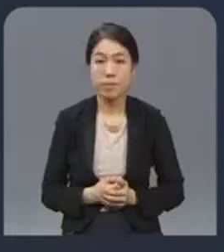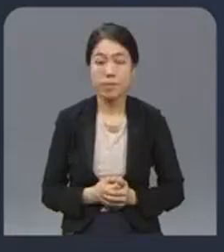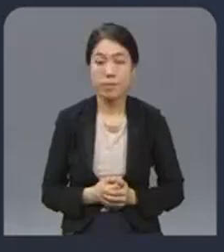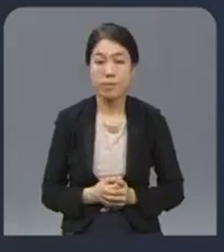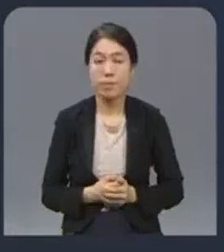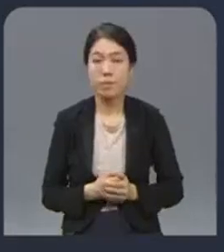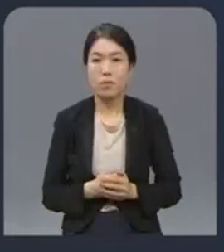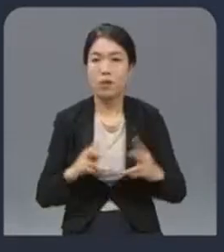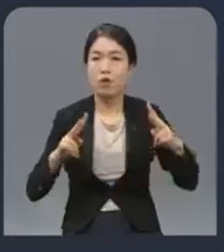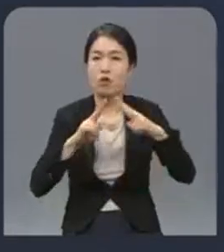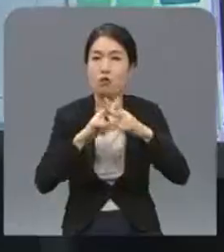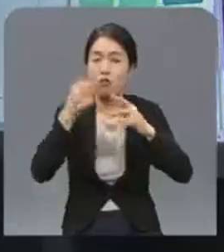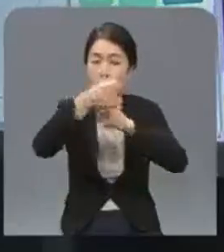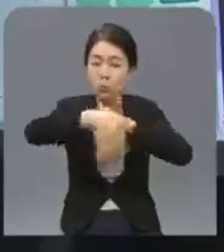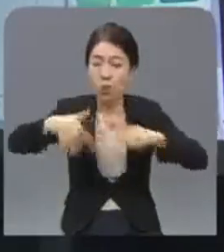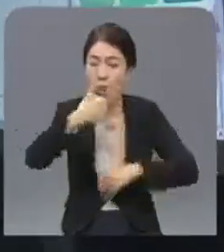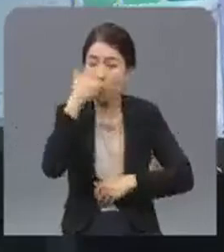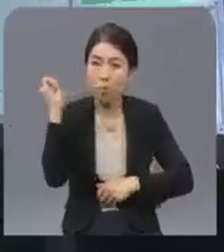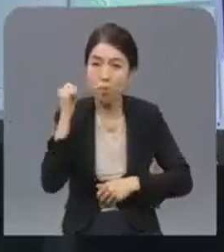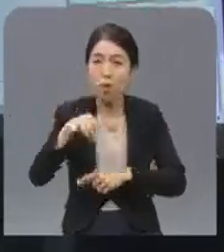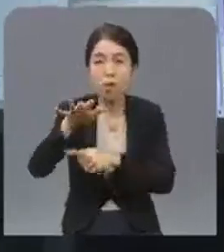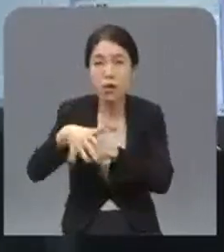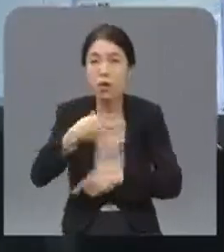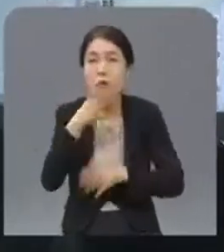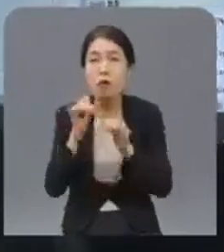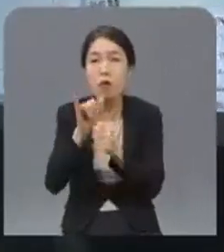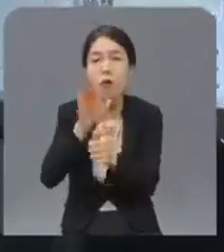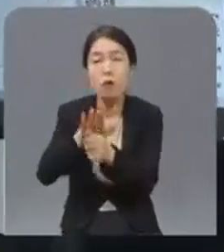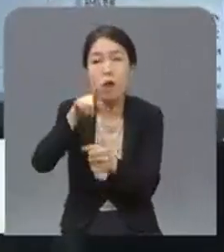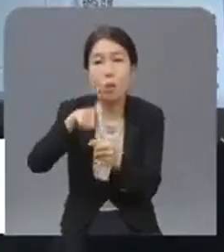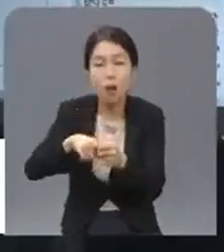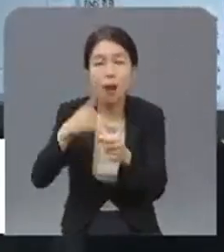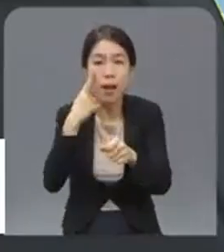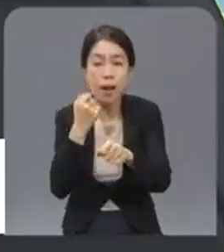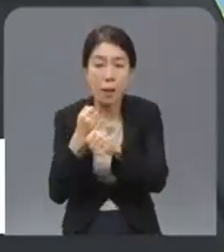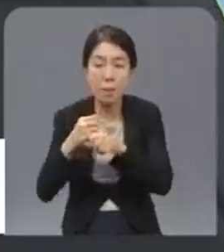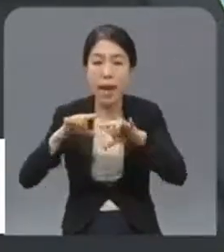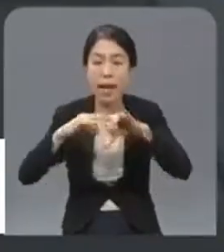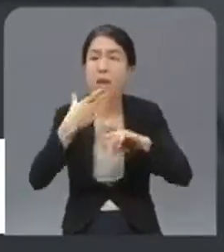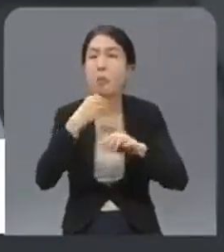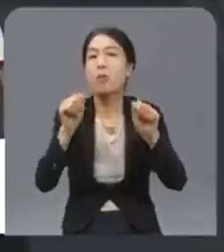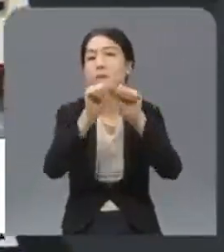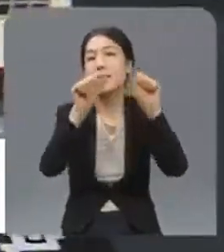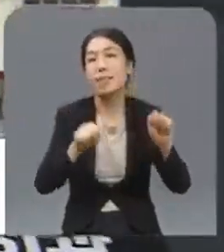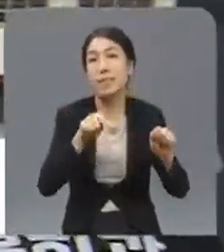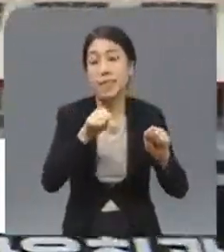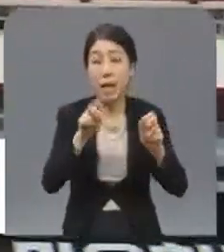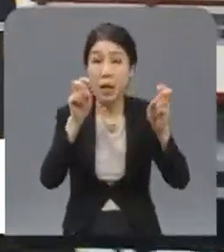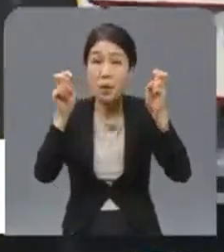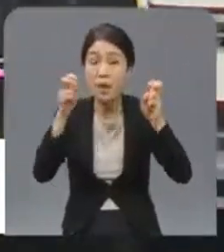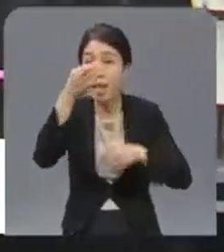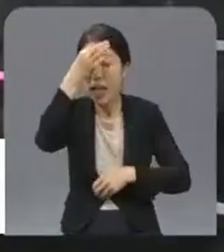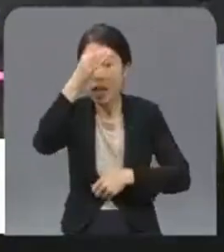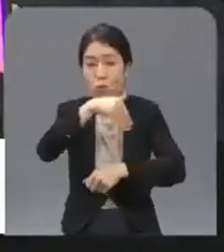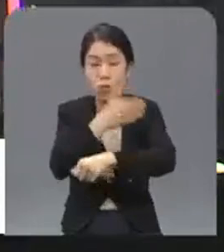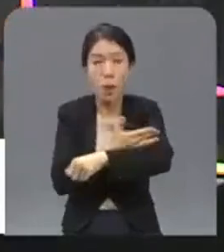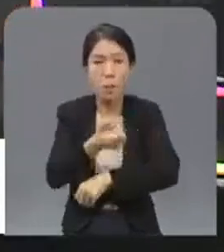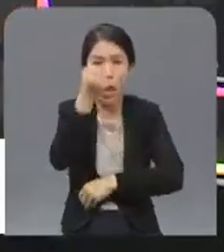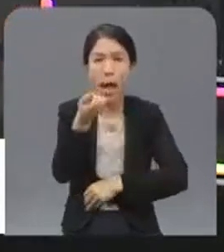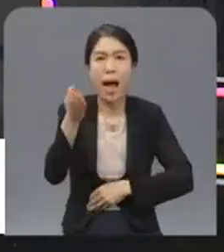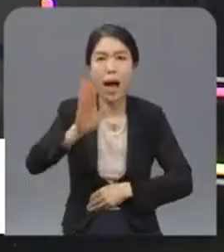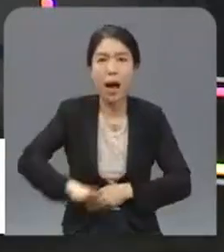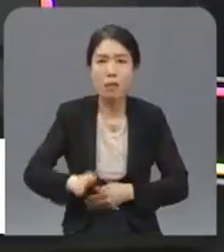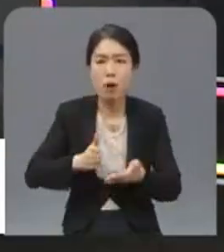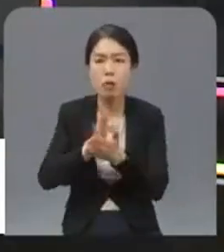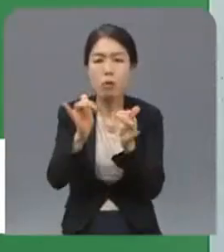충전 인프라가 취약한 농어촌 어르신들을 위해 개발된 에너지 복지 시스템입니다. 이 업체는 기술력을 갖췄지만